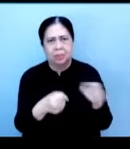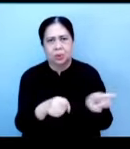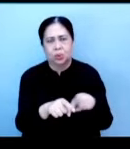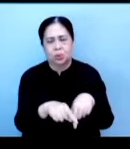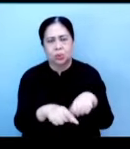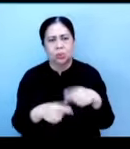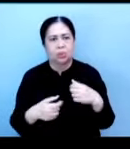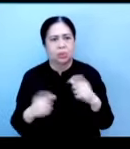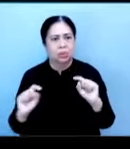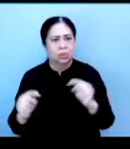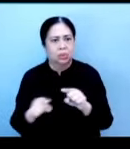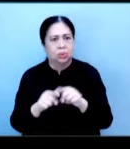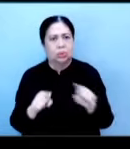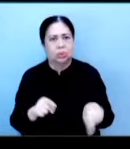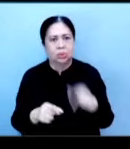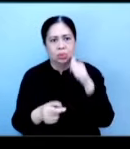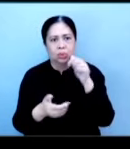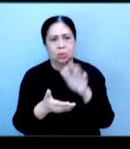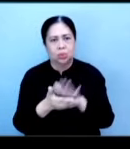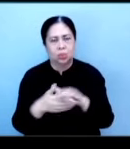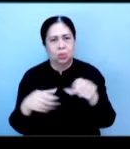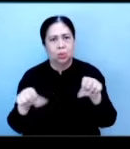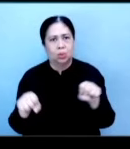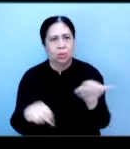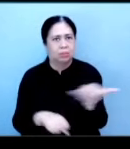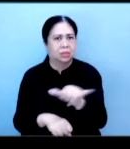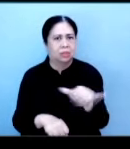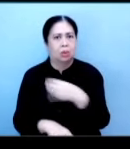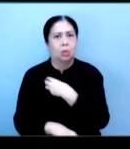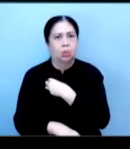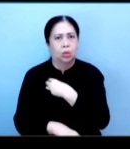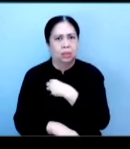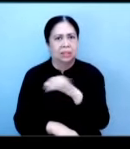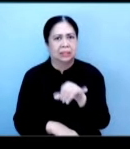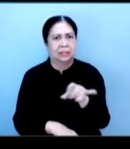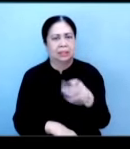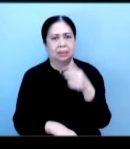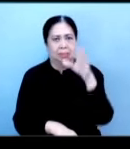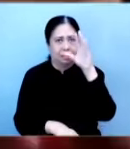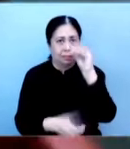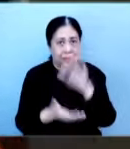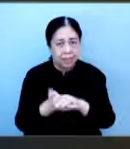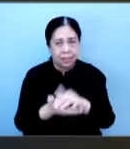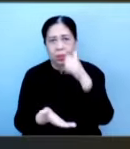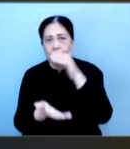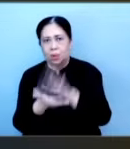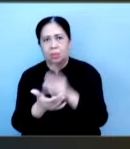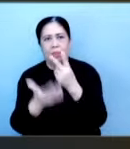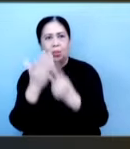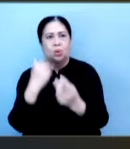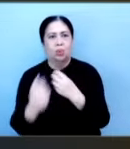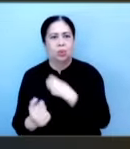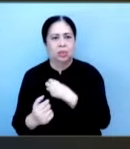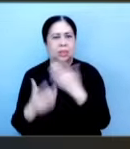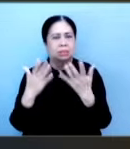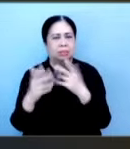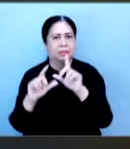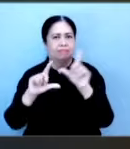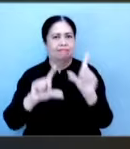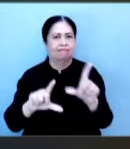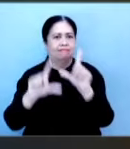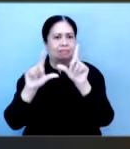sugatan din ang asawa ng Rider ng kapwa niya pulis at back ride niya mangyari ang aksidente posi mahaharap sa